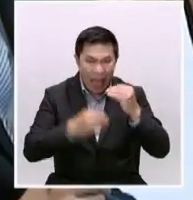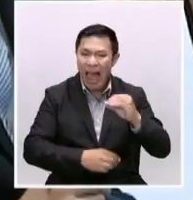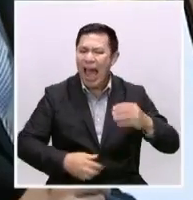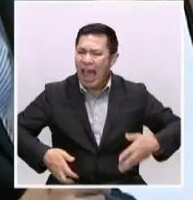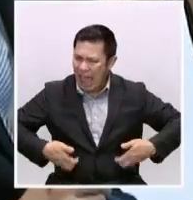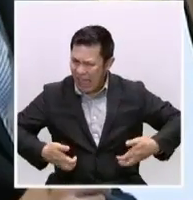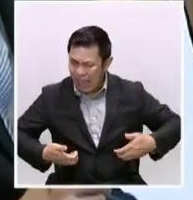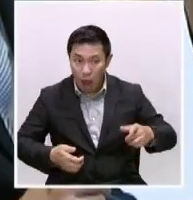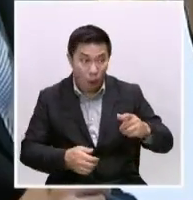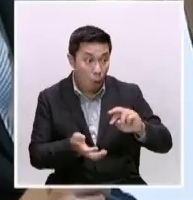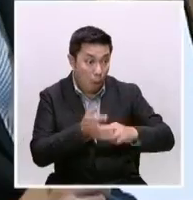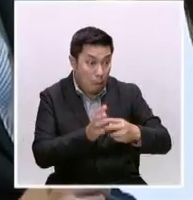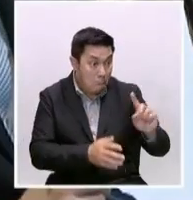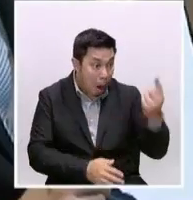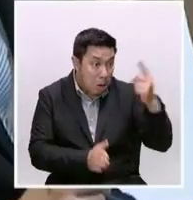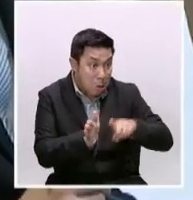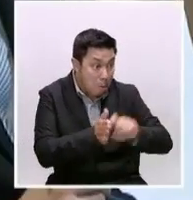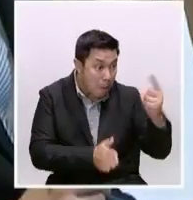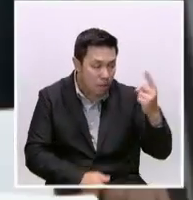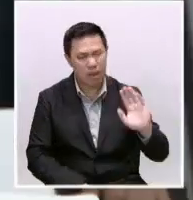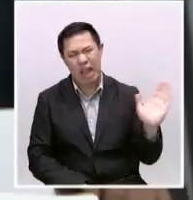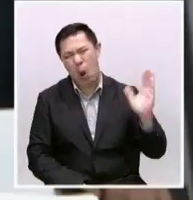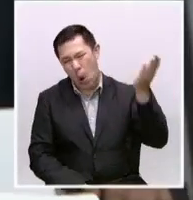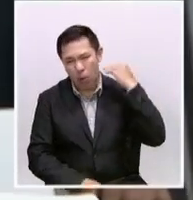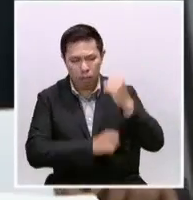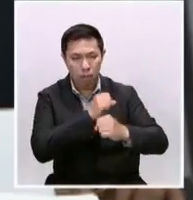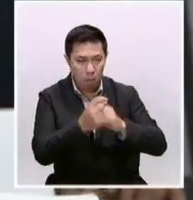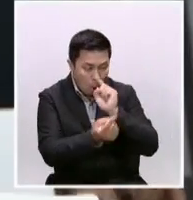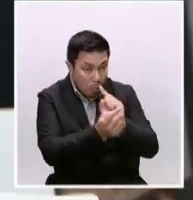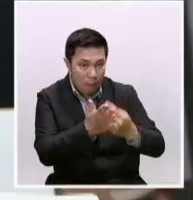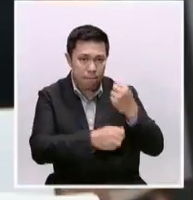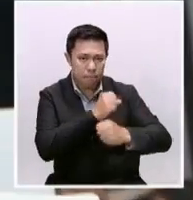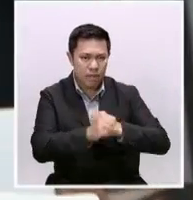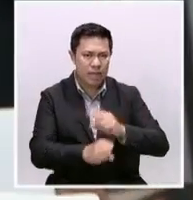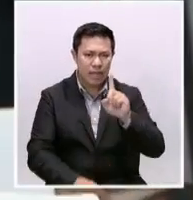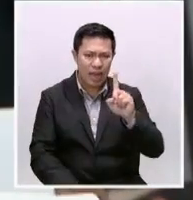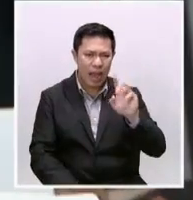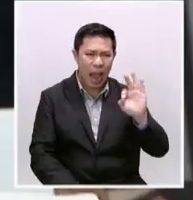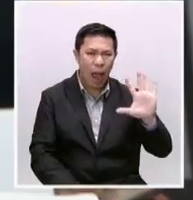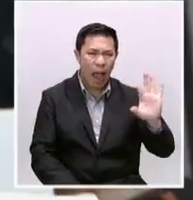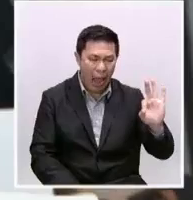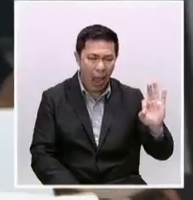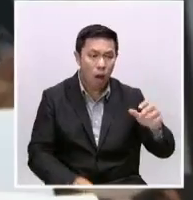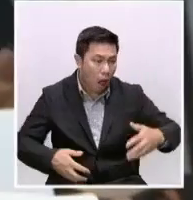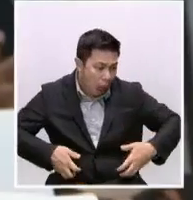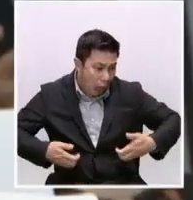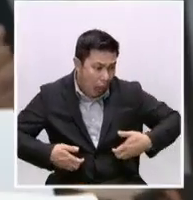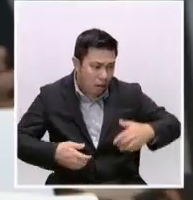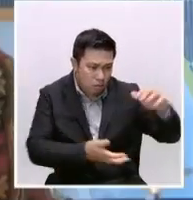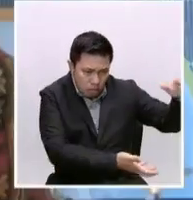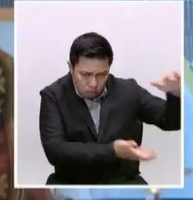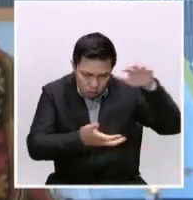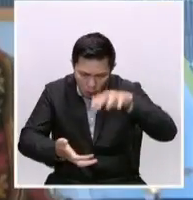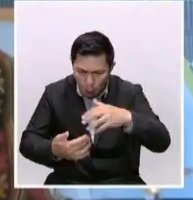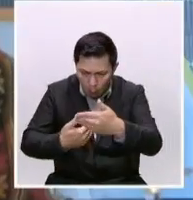ฝีดาดลิงไม่ใช่เชื้อใหม่นะคะพบครั้งแรกเมื่อปี1959พบในลิงที่นำเข้าในห้องปฏิบั